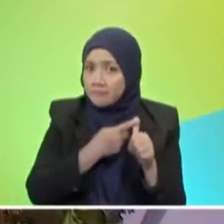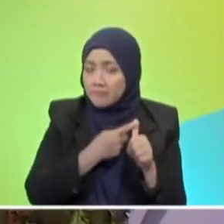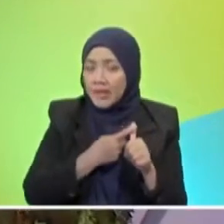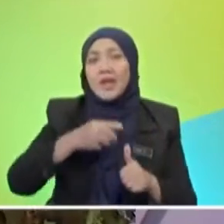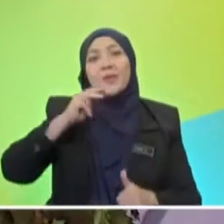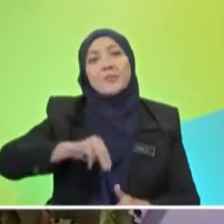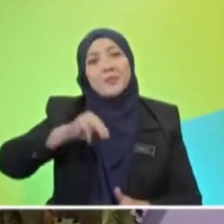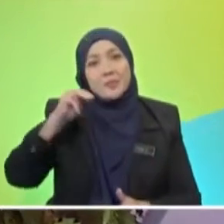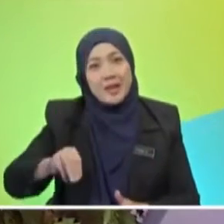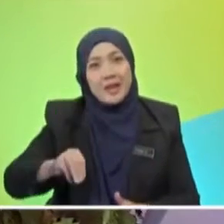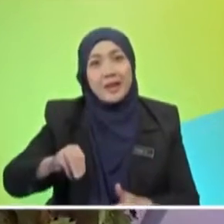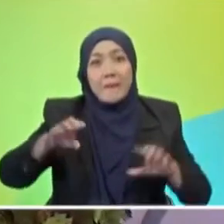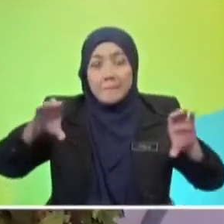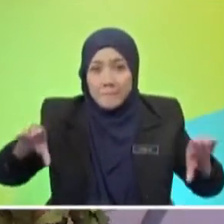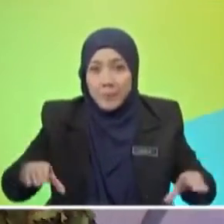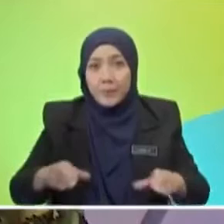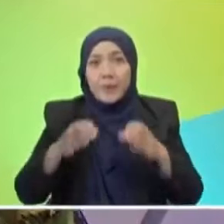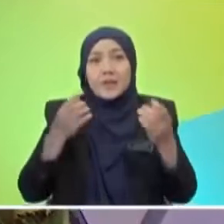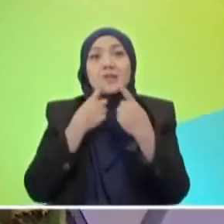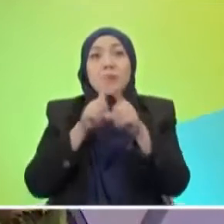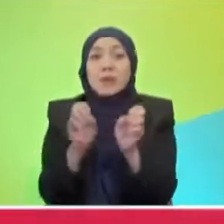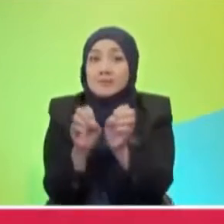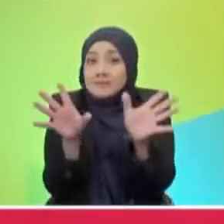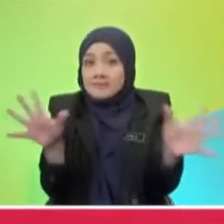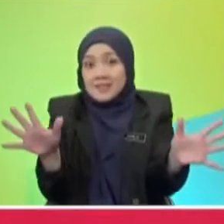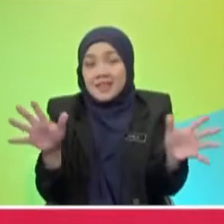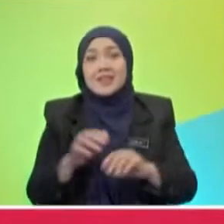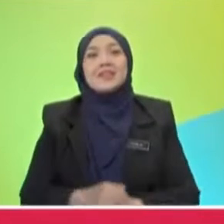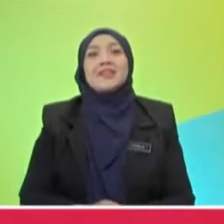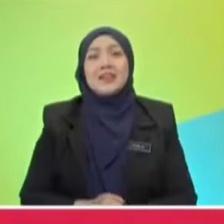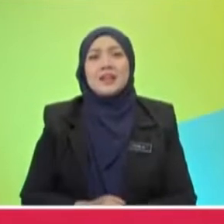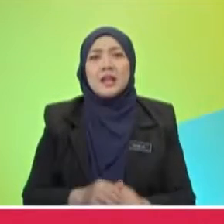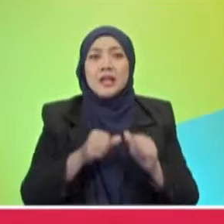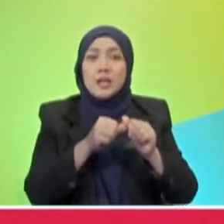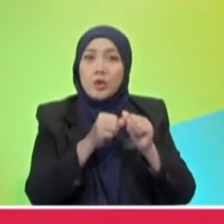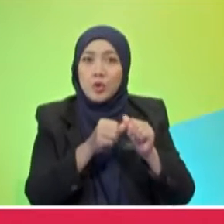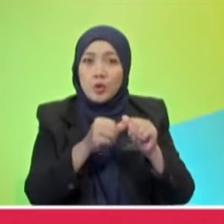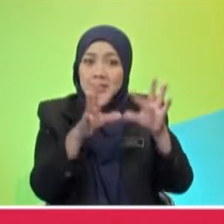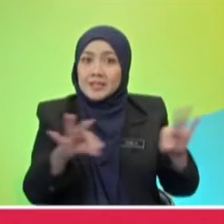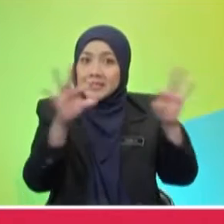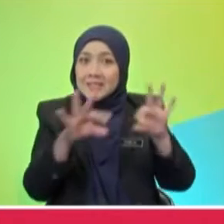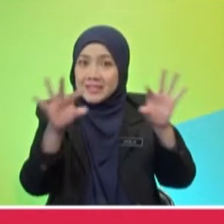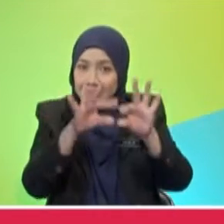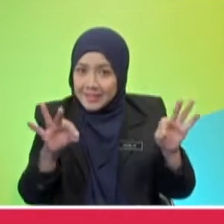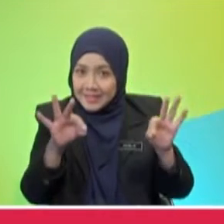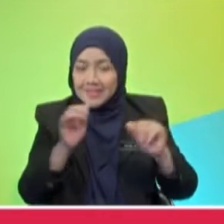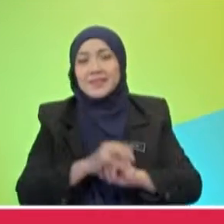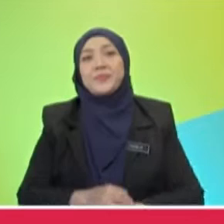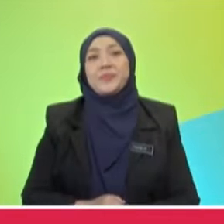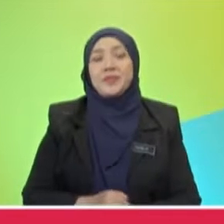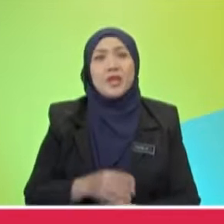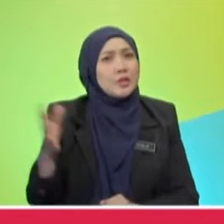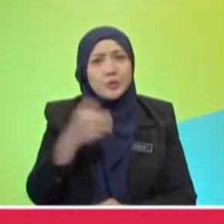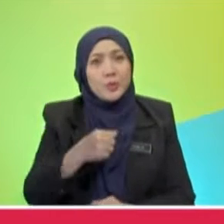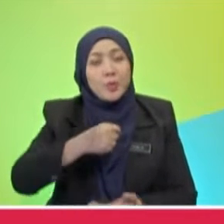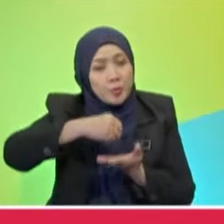membina jawapan bercapah, menulis jawapan bercapah berdasarkan petikan. Dan jom tulis siapa cepat dia dapat.